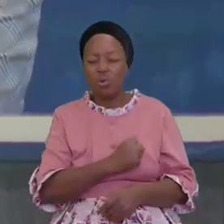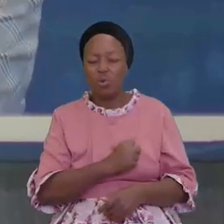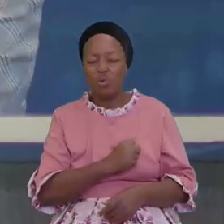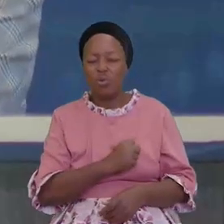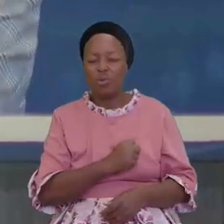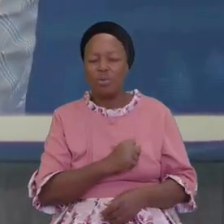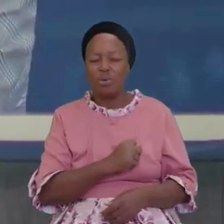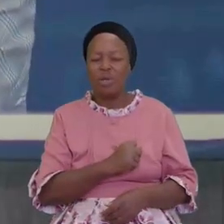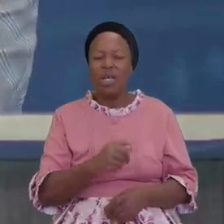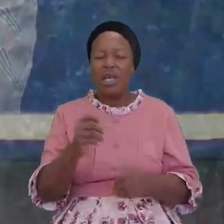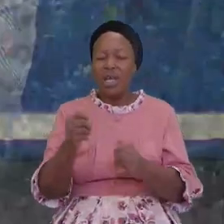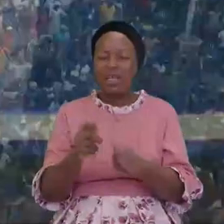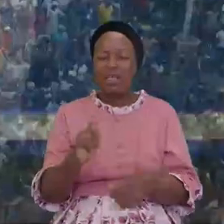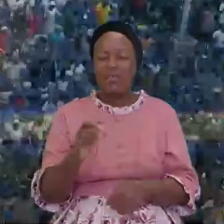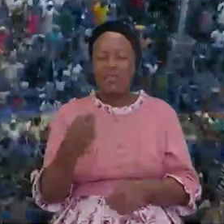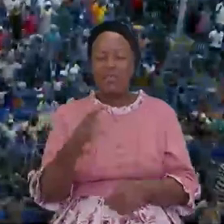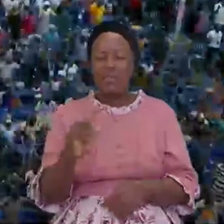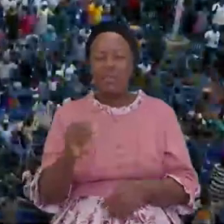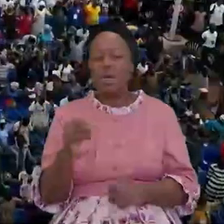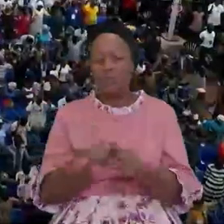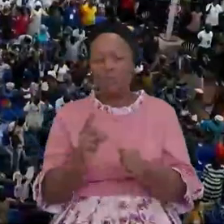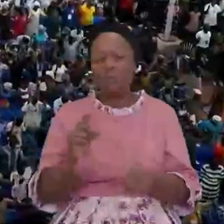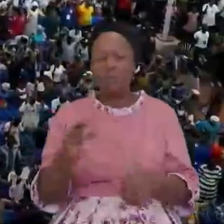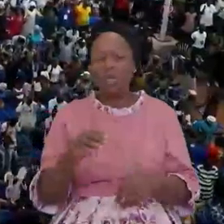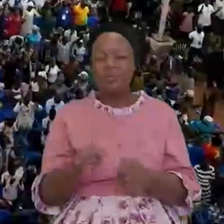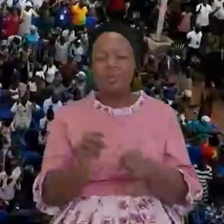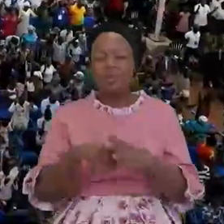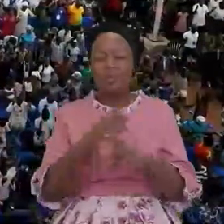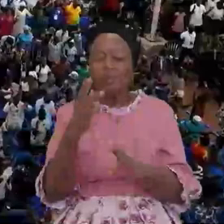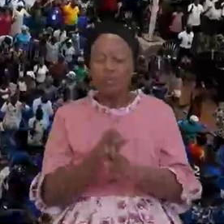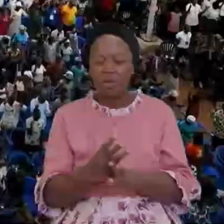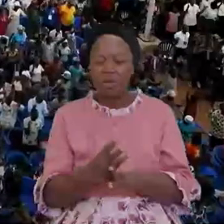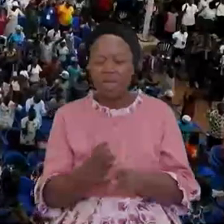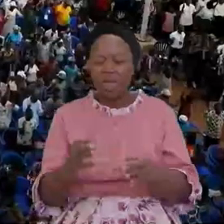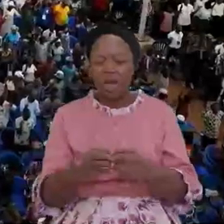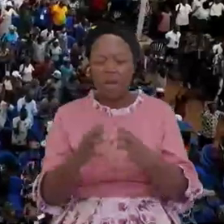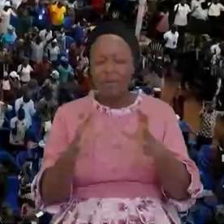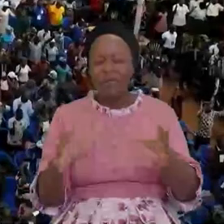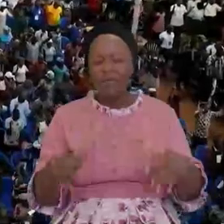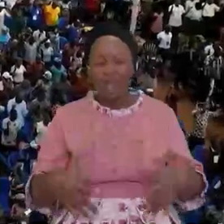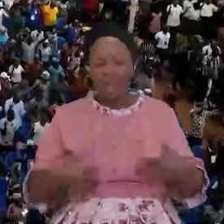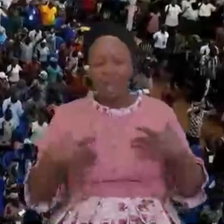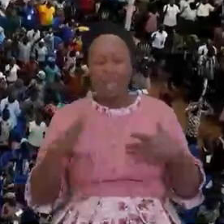ici au lieu principal et partout dans le monde entier,